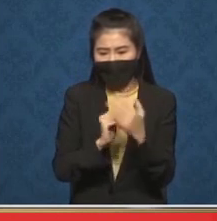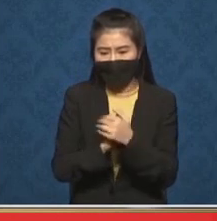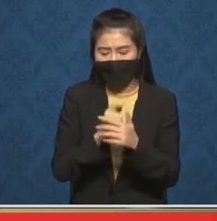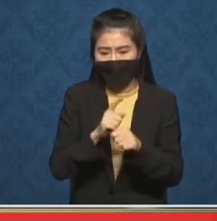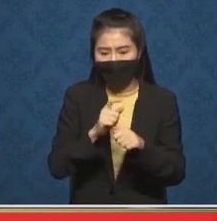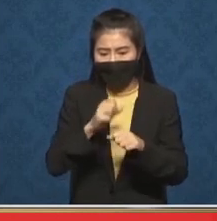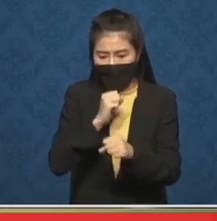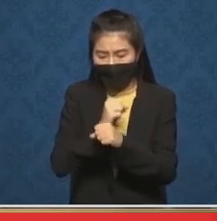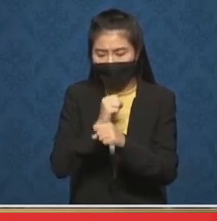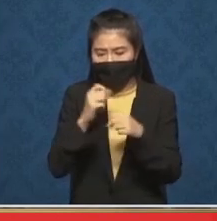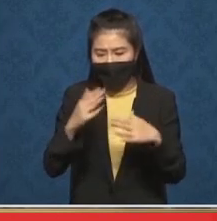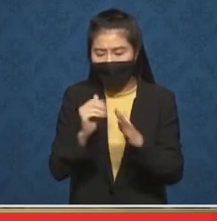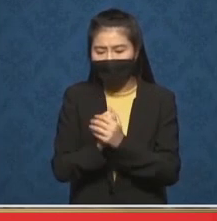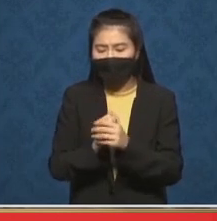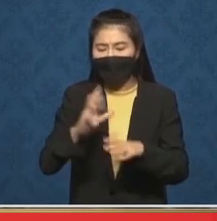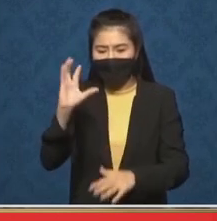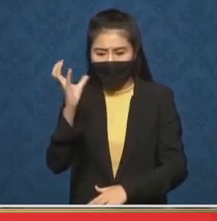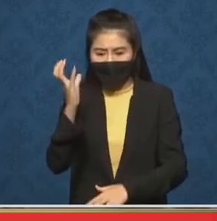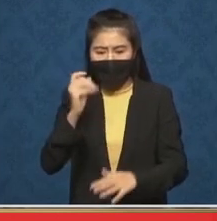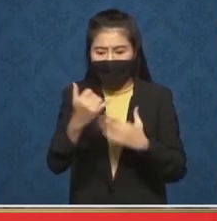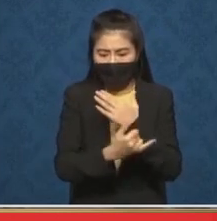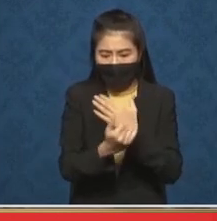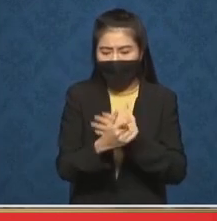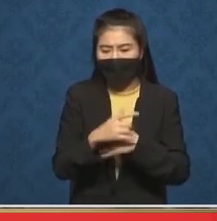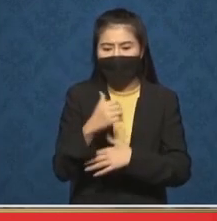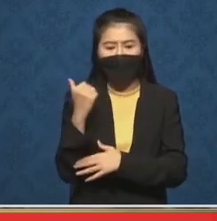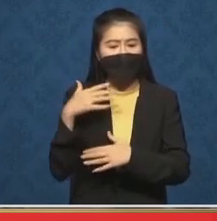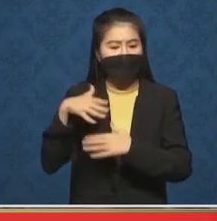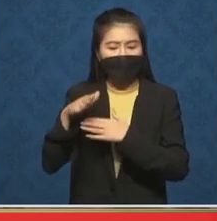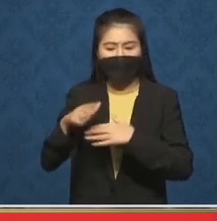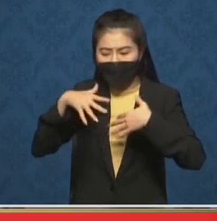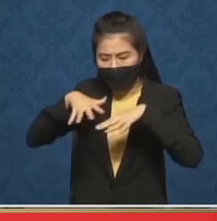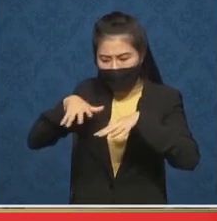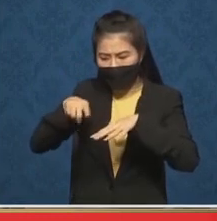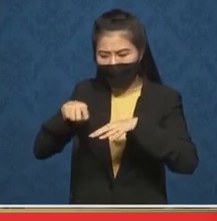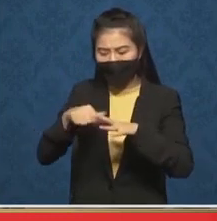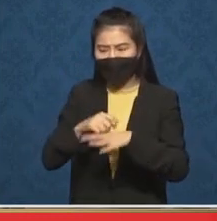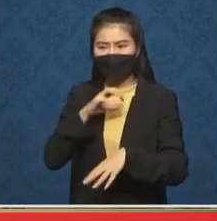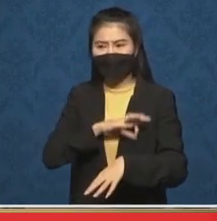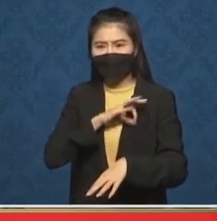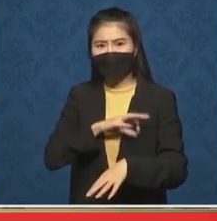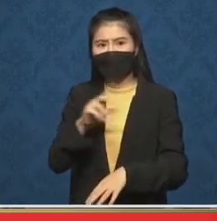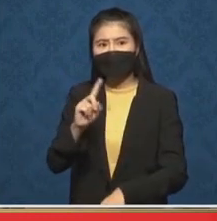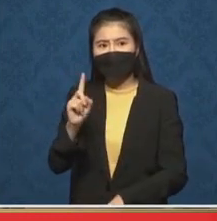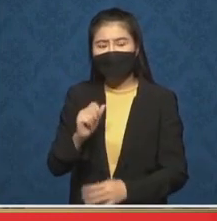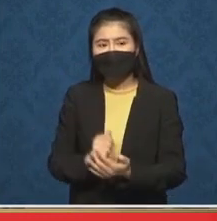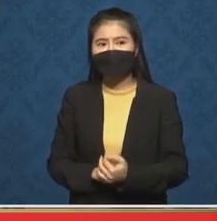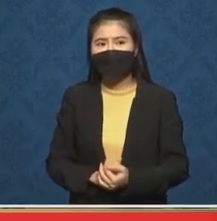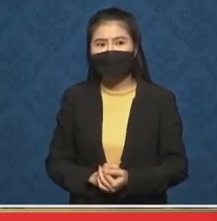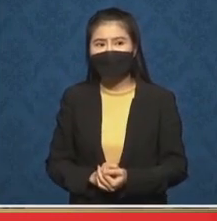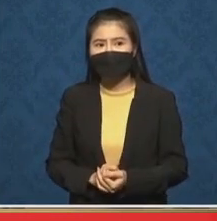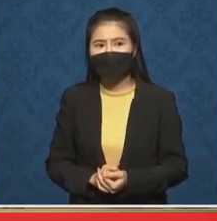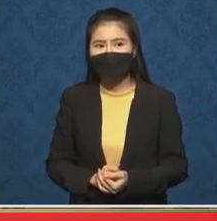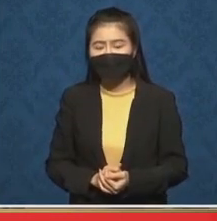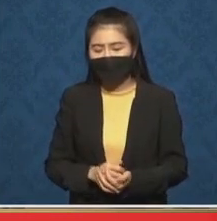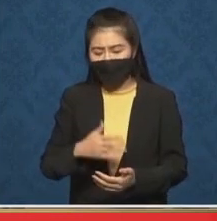าโคมโลกวิธีปฏิบัติรูปแบบที่เราทำตรงนั้นที่เขาจะมองมากกว่าที่เราคิดเพราฉนั้